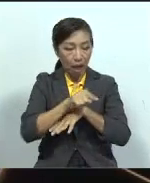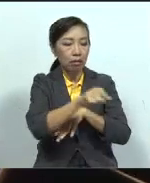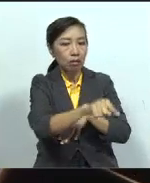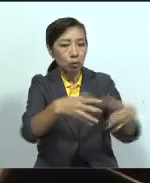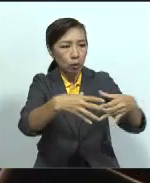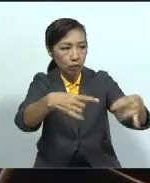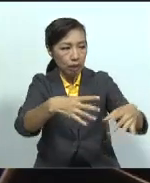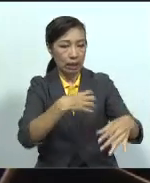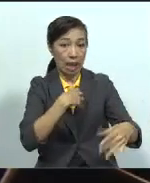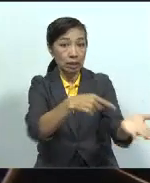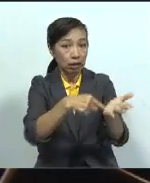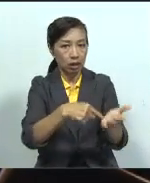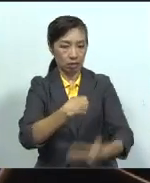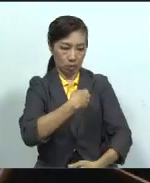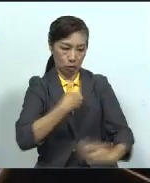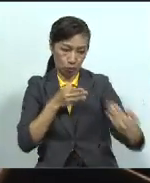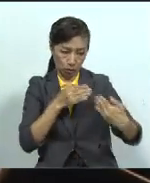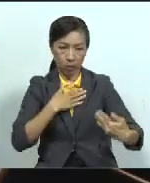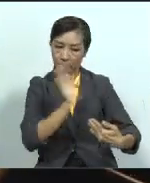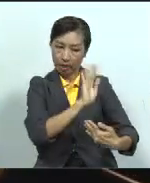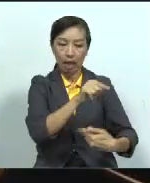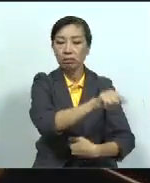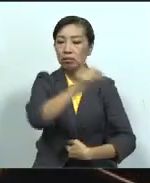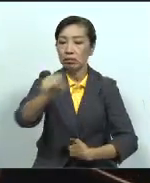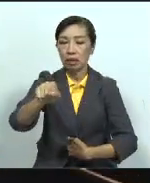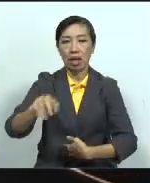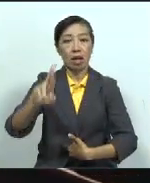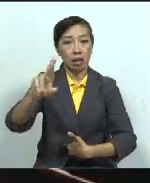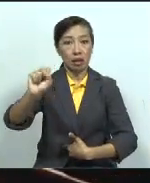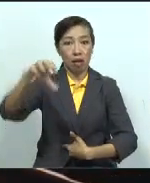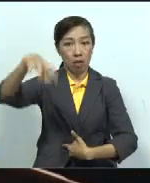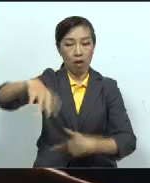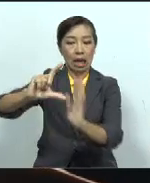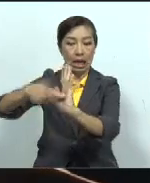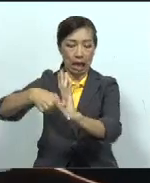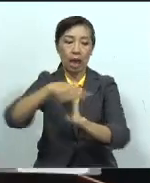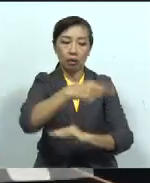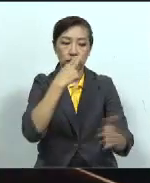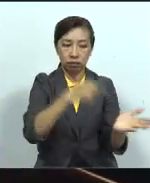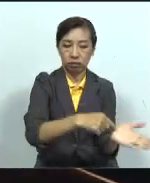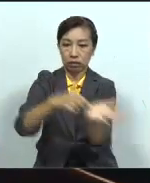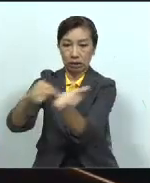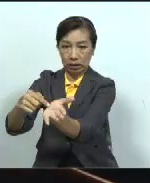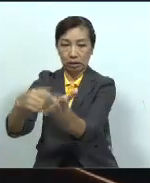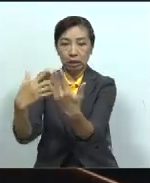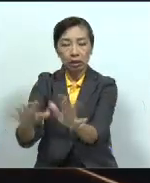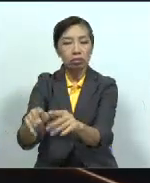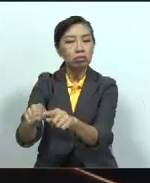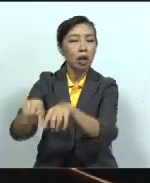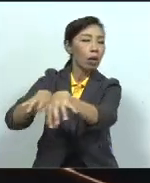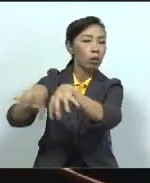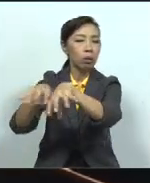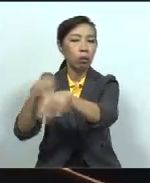ที่สำนักงานเลขาธิการสภาผู้แทนราษฎรแล้วก็จากนั้นก็จะผ่านก็ไปกันกระบวนการของเจ้าหน้า